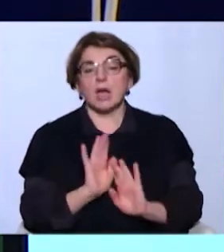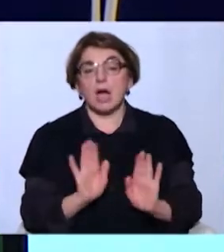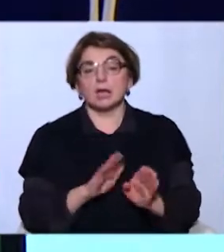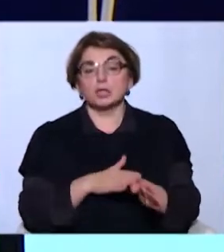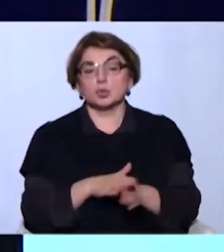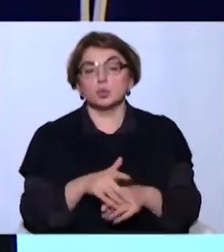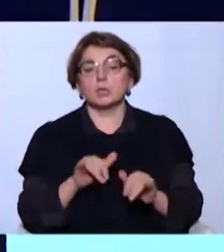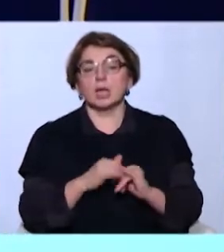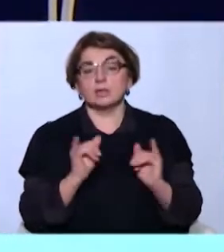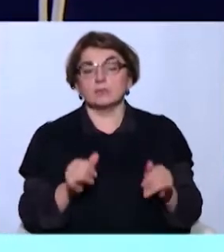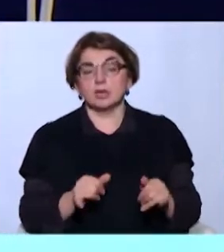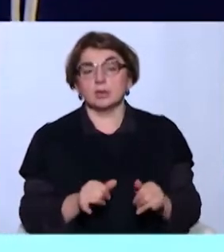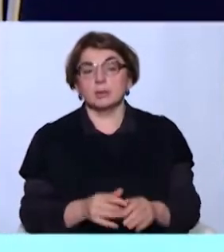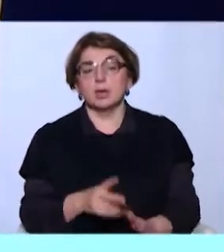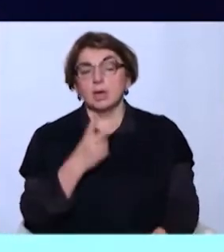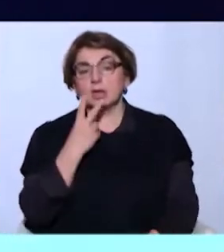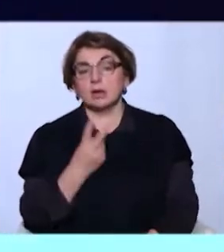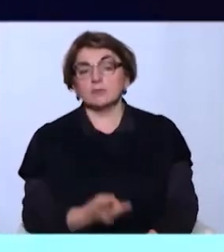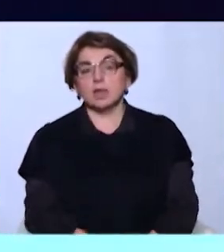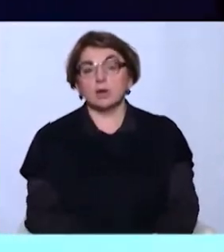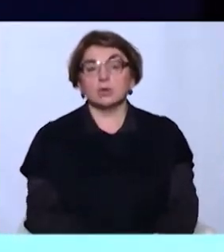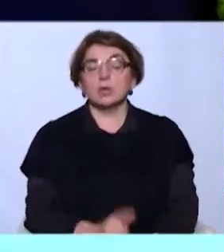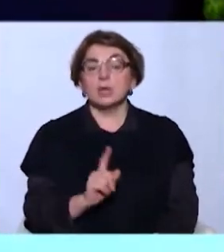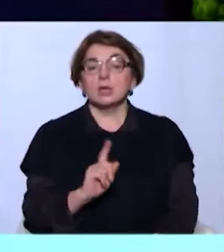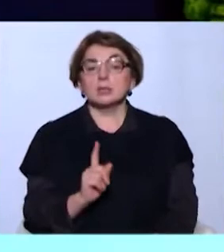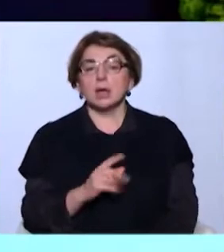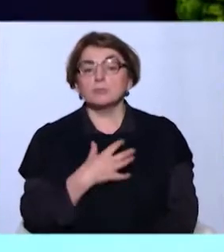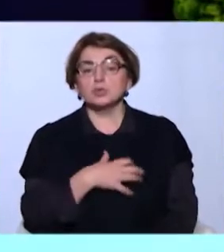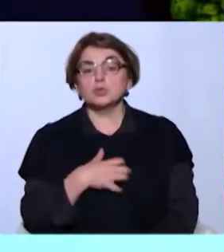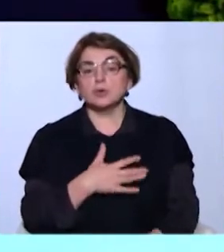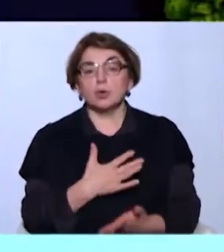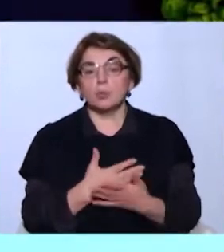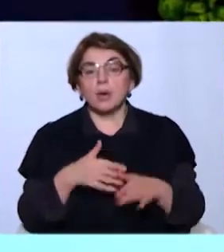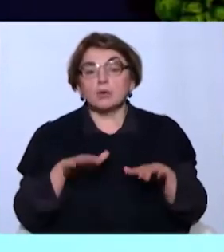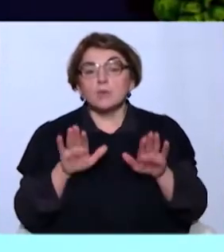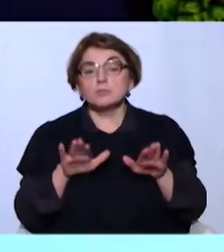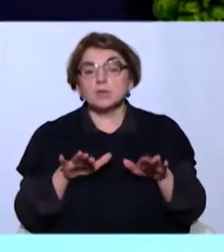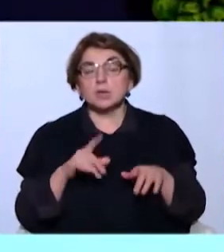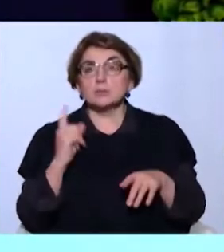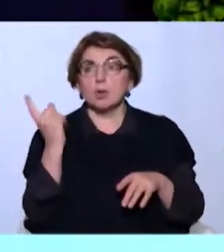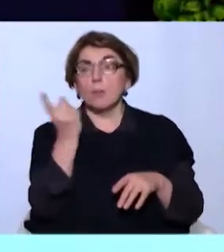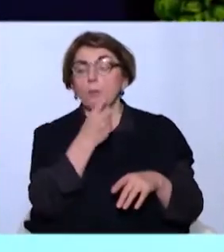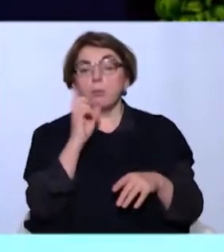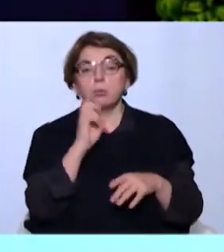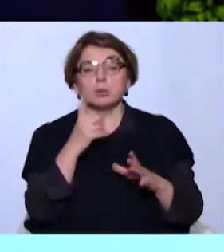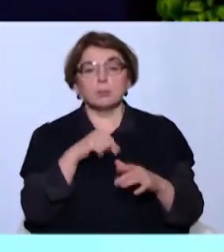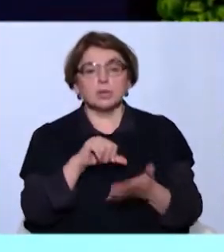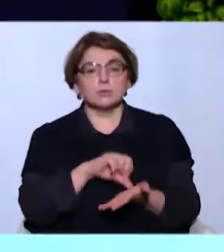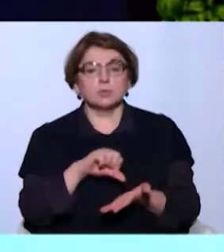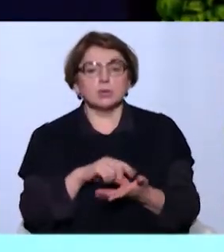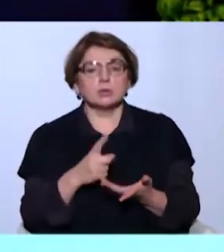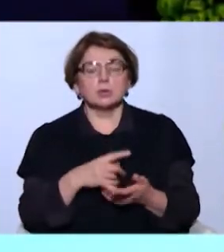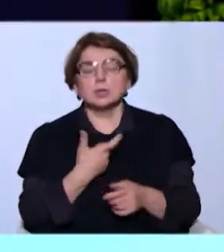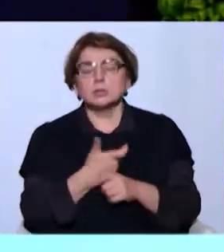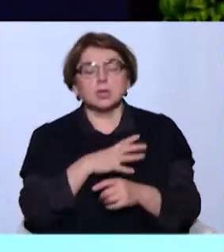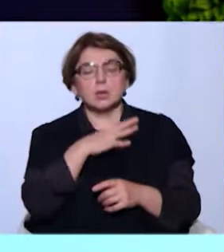არასრული განვითარება. ეხლა განვიხილოთ, რა მნიშვნელობა აქვს მწერებს ბუნებაში. მწერების როლი საკმაოდ